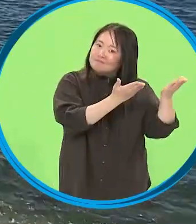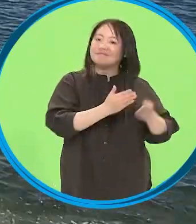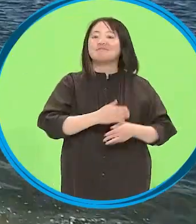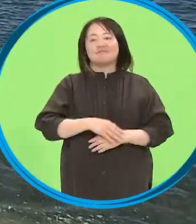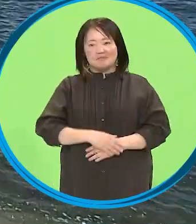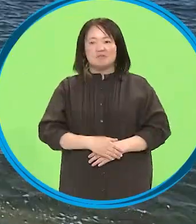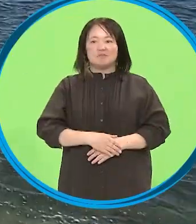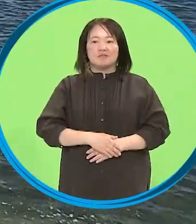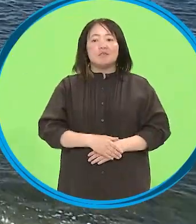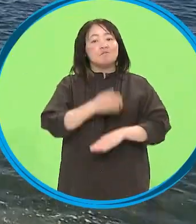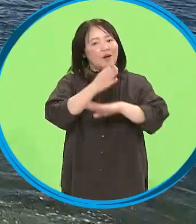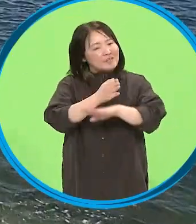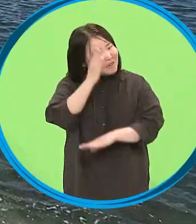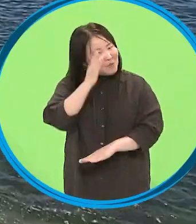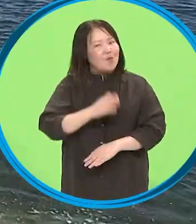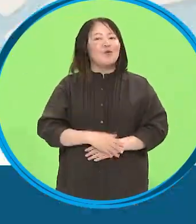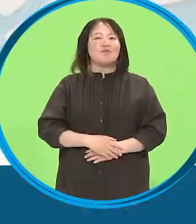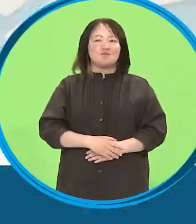します。 お、ね、サンキュ